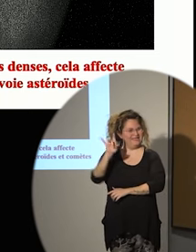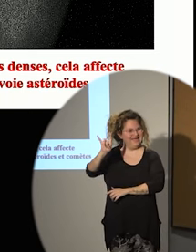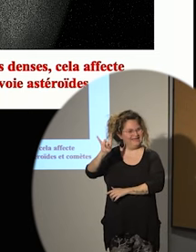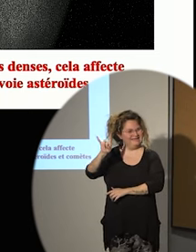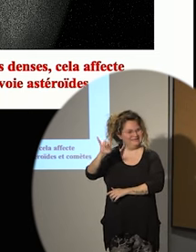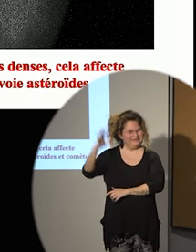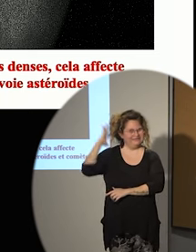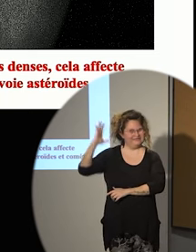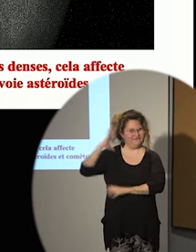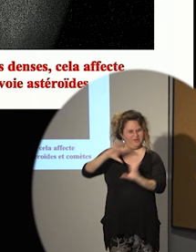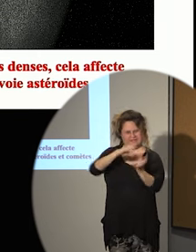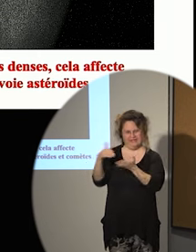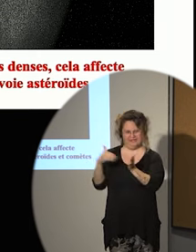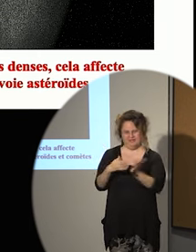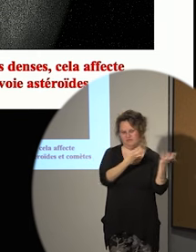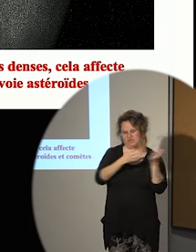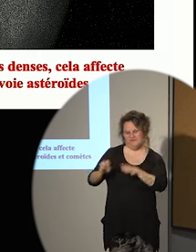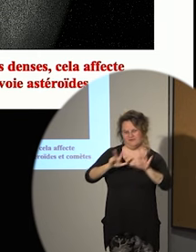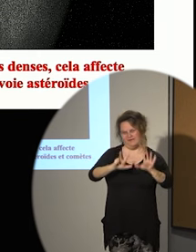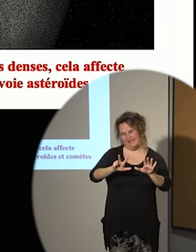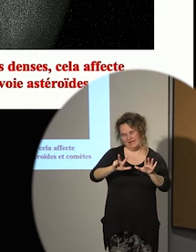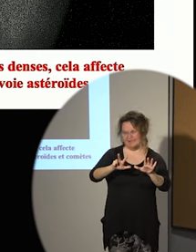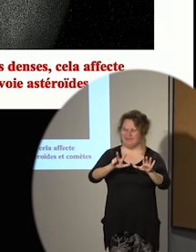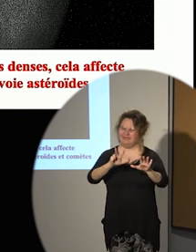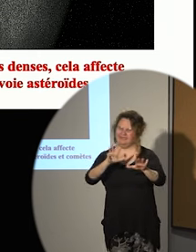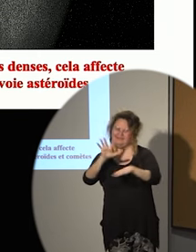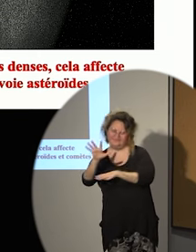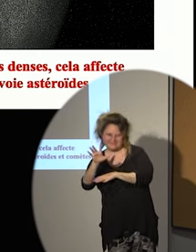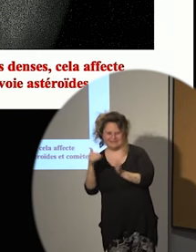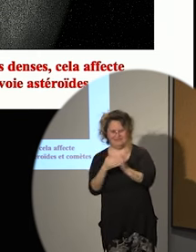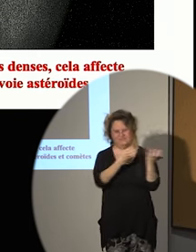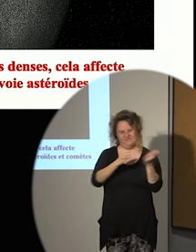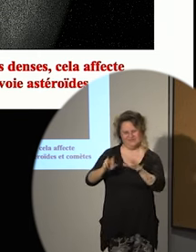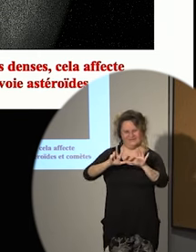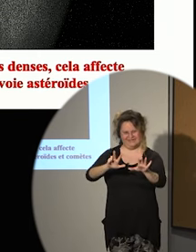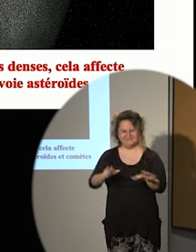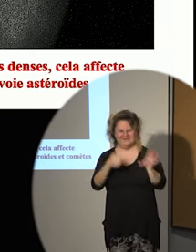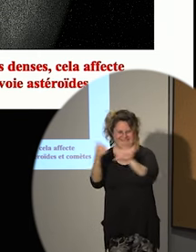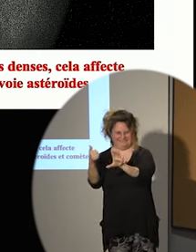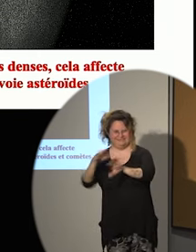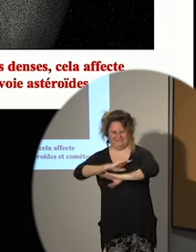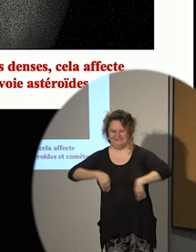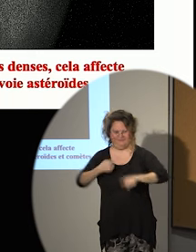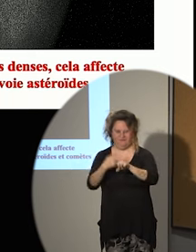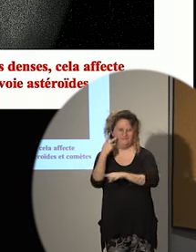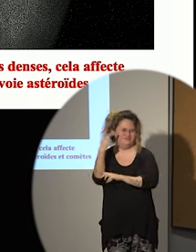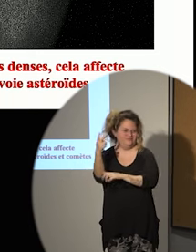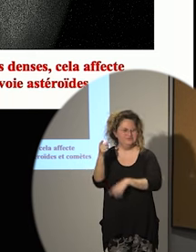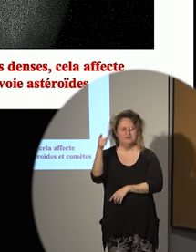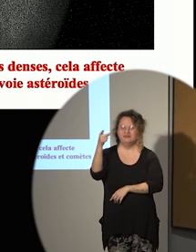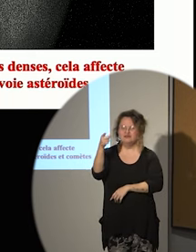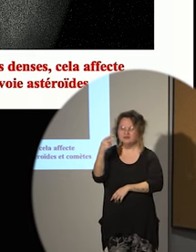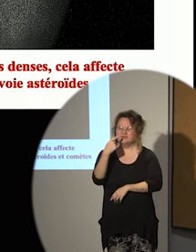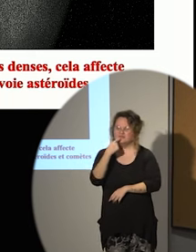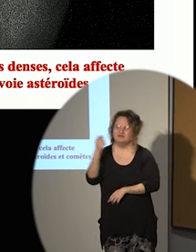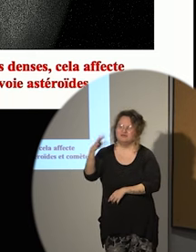loin du Soleil. Elle est son éphélie. Hein. Mais sinon, actuellement, il y a une comète qui est en caractéristique très